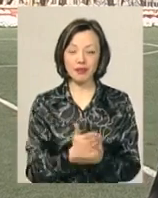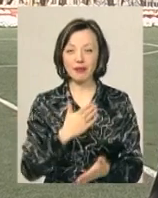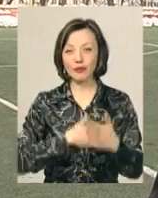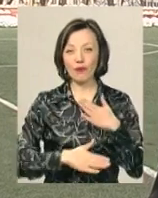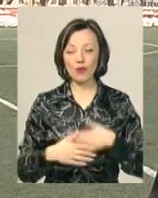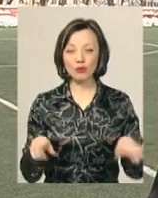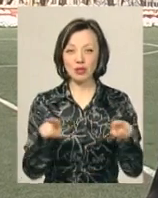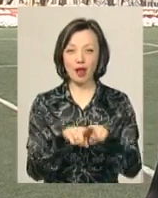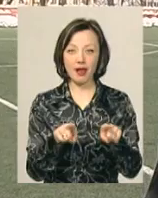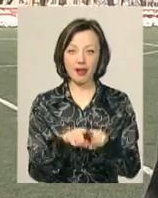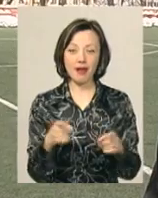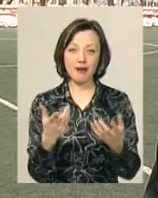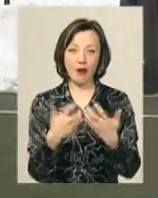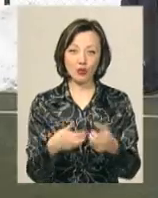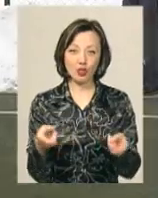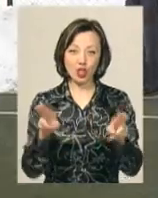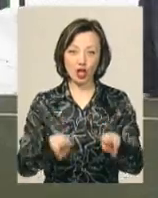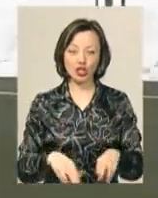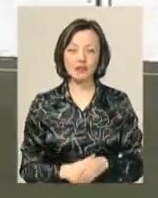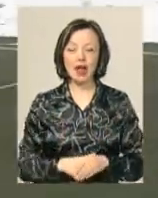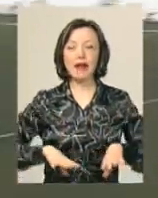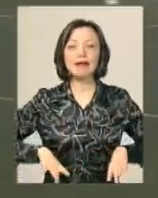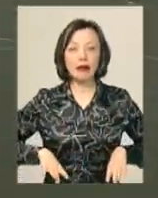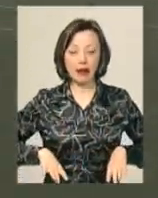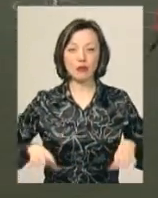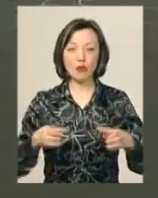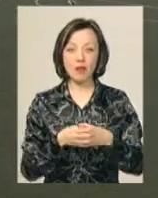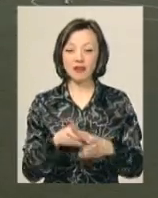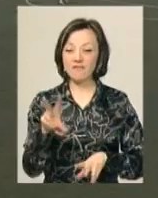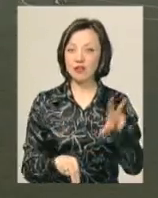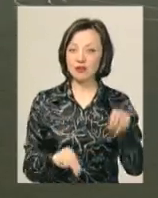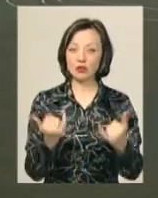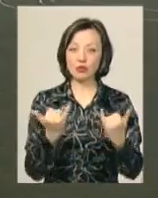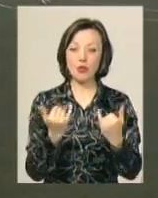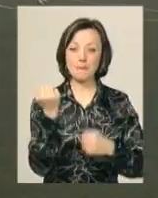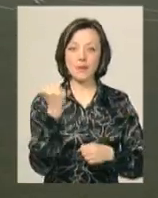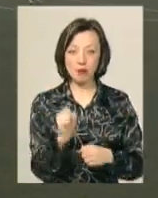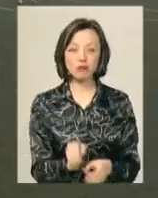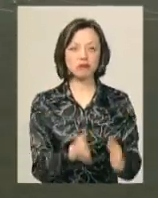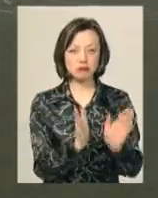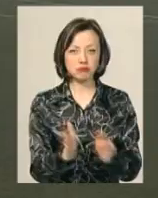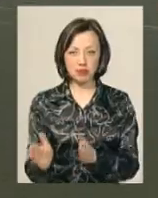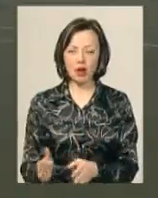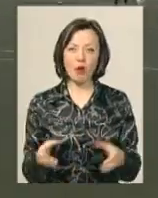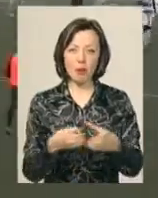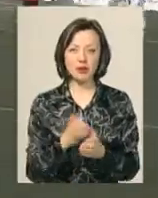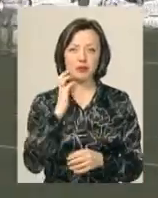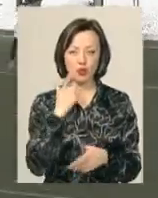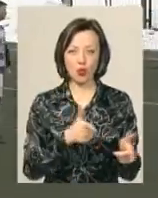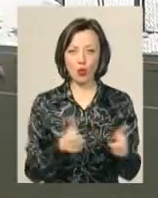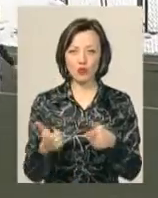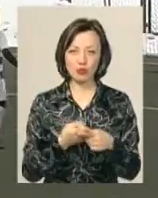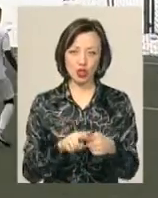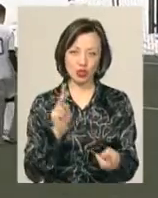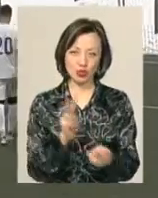що такий рахунок залишився. Тренер агробізнесу Андрій Донець вважає сьогоднішню перемогу закономірною, бо команда серйозно готувалася до